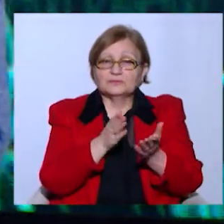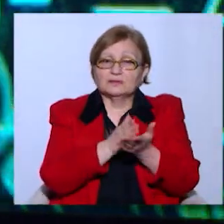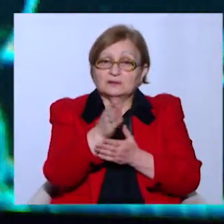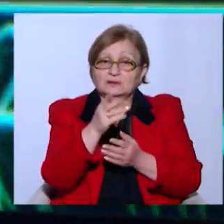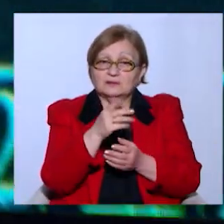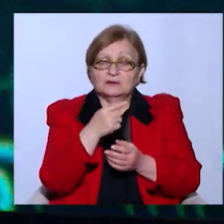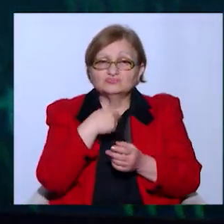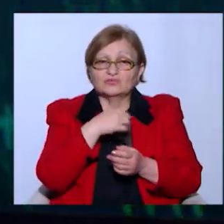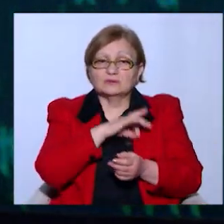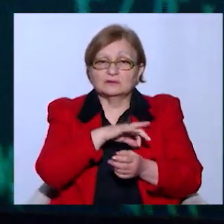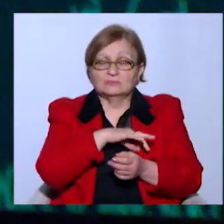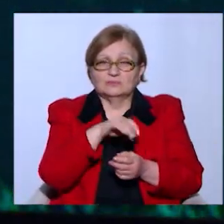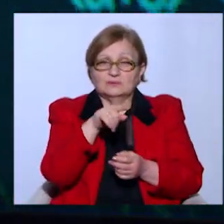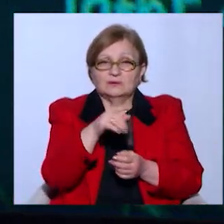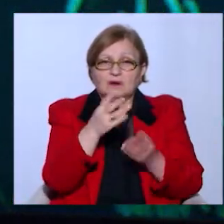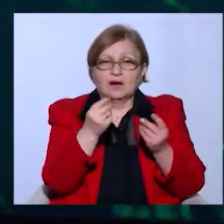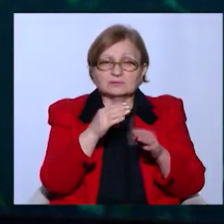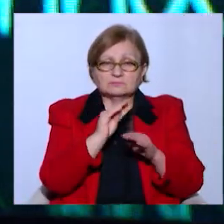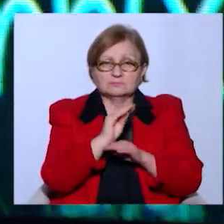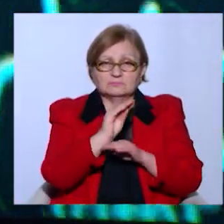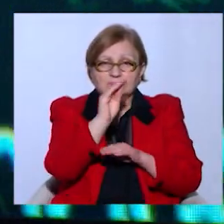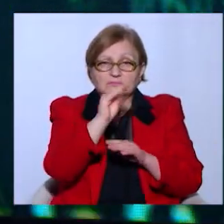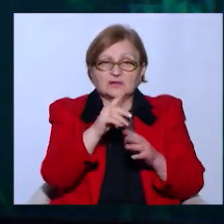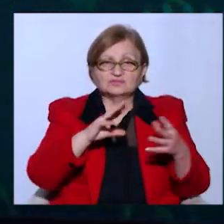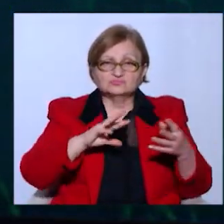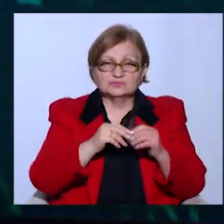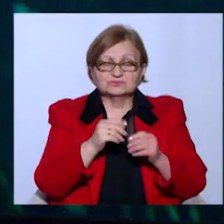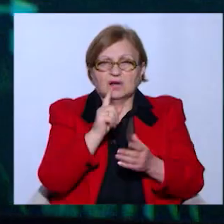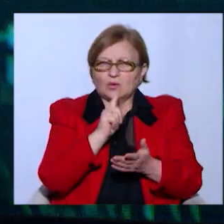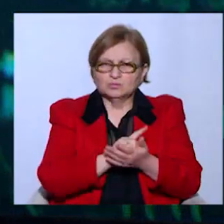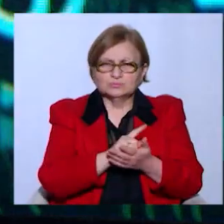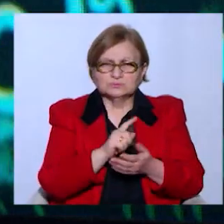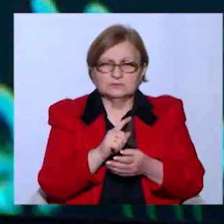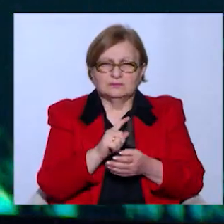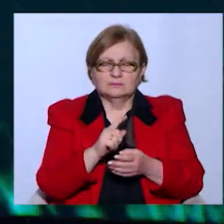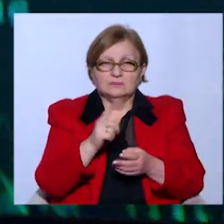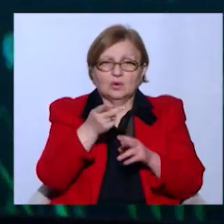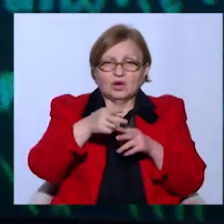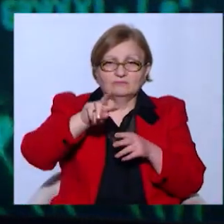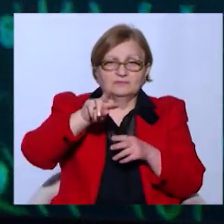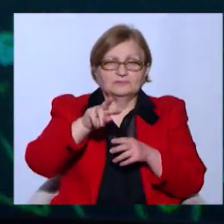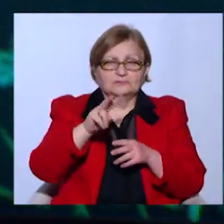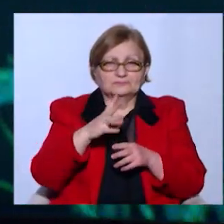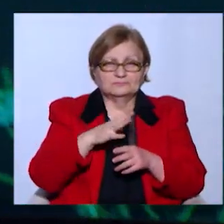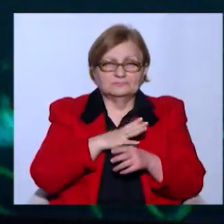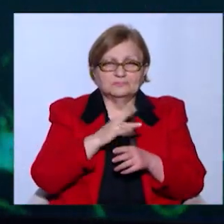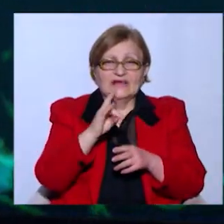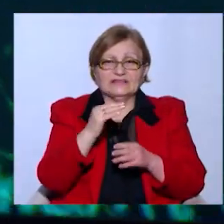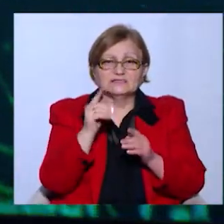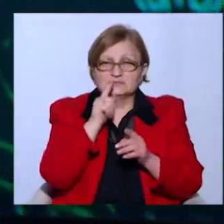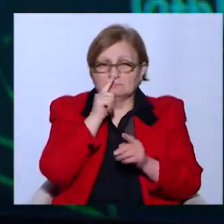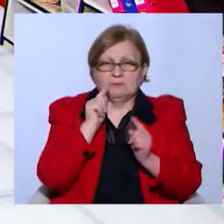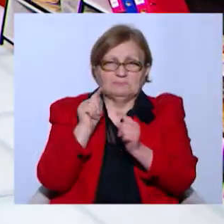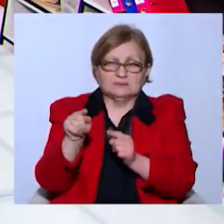რომ გამოვიყენოთ ეს თვისება, რომ არითმეტიკული პროგრესიის ჯამის ფორმულა აუცილებლად კვადრატული უნდა იყოს n-ის მიმართ